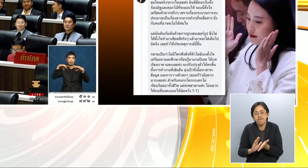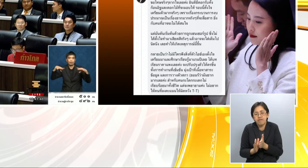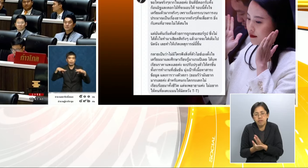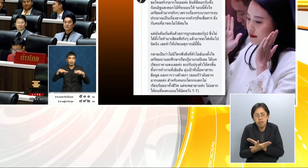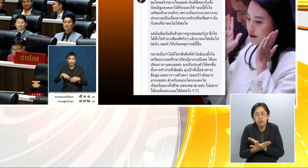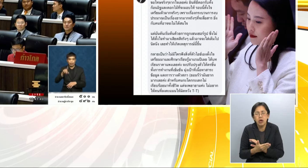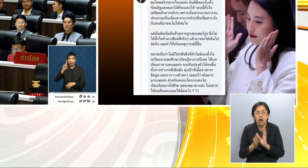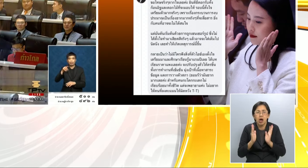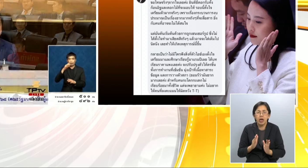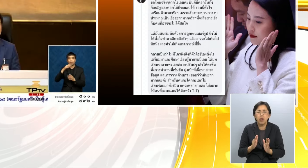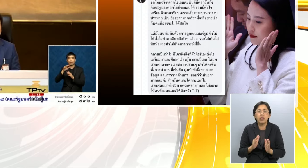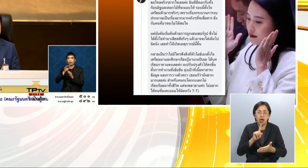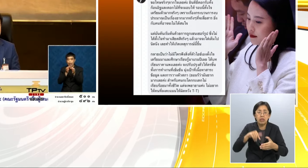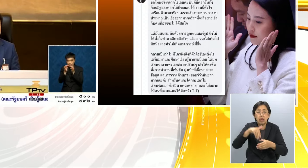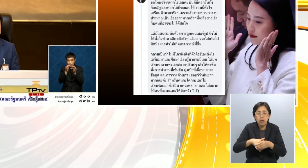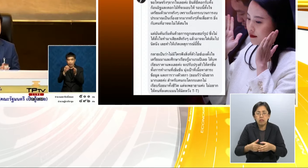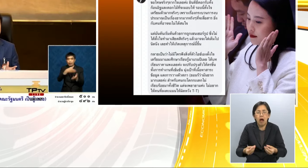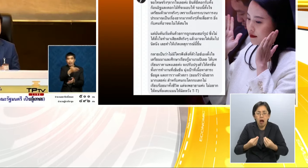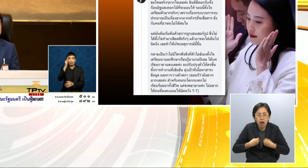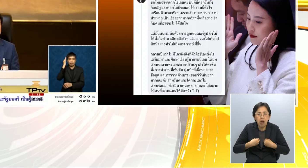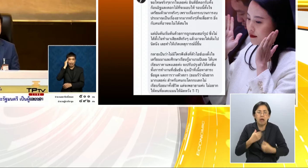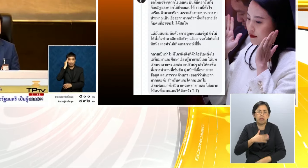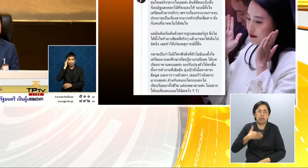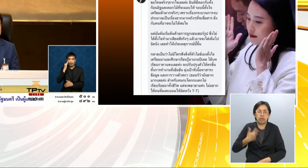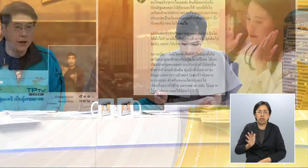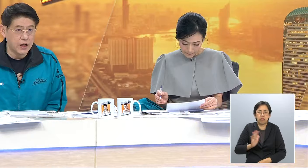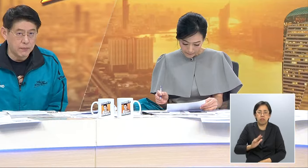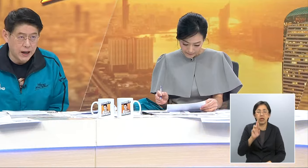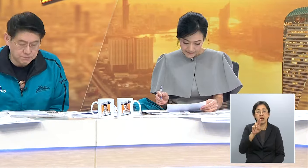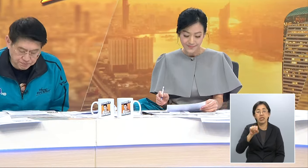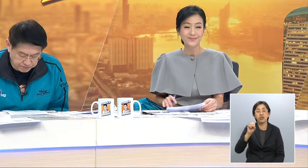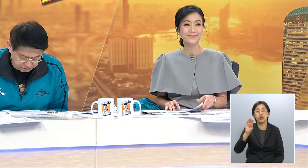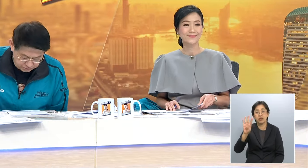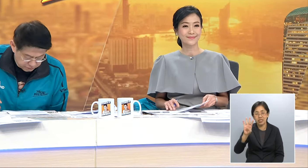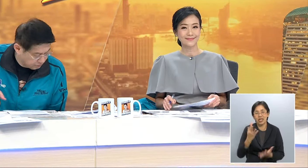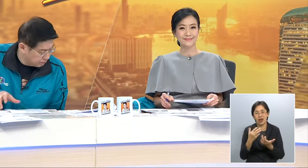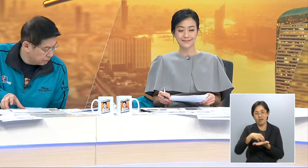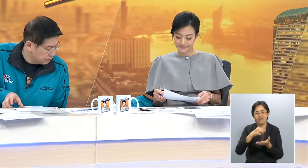ยากให้คนที่ลงคะแนนให้ผิดหวัง เที่ยงกับ4 นาทีเรื่องเล่าสาธิตเดี๋ยวกลับมาครับ